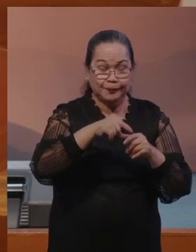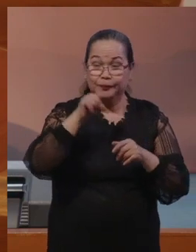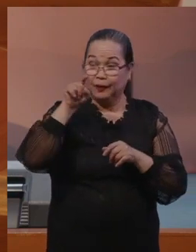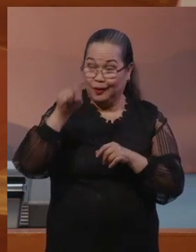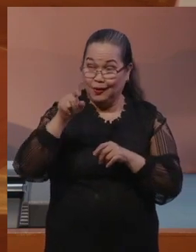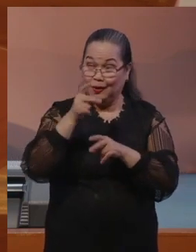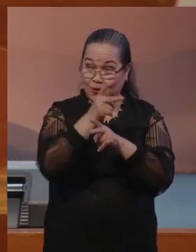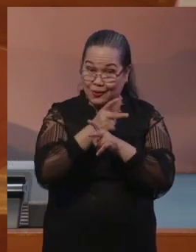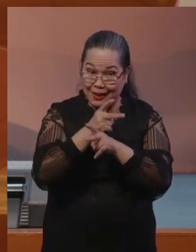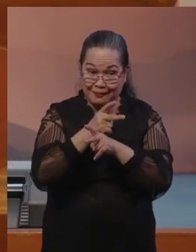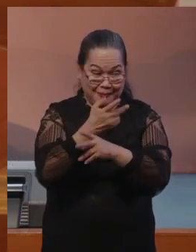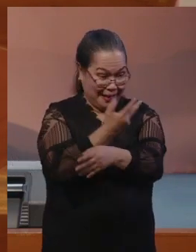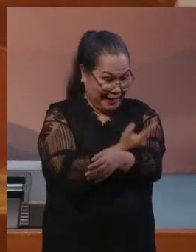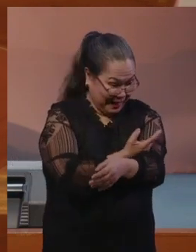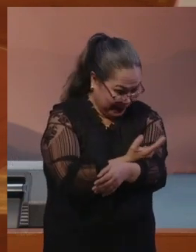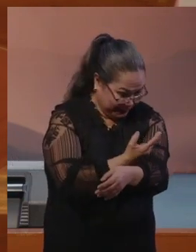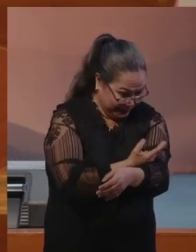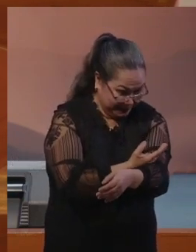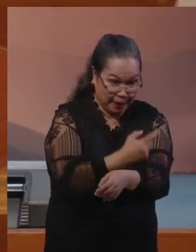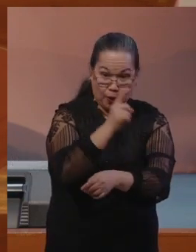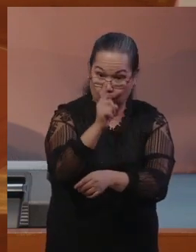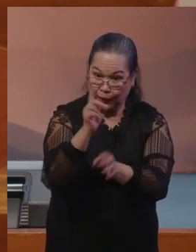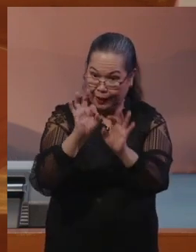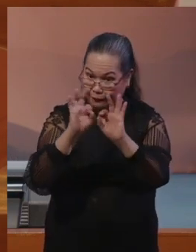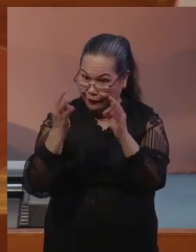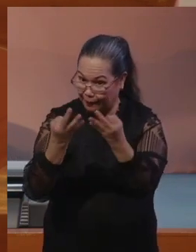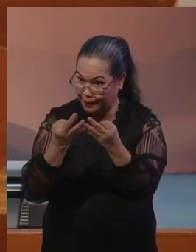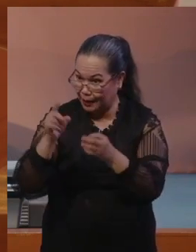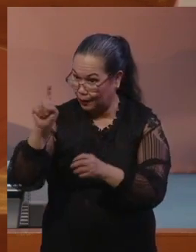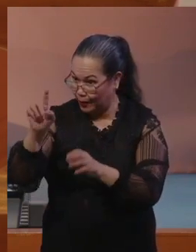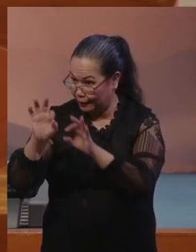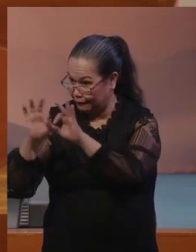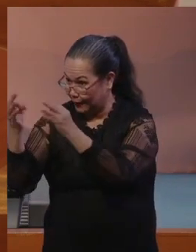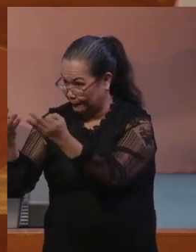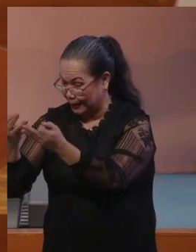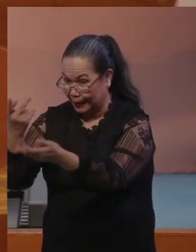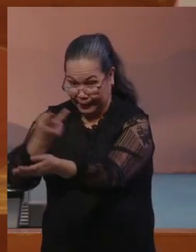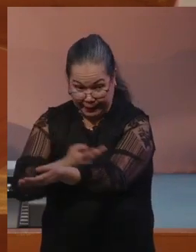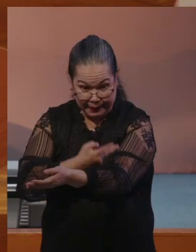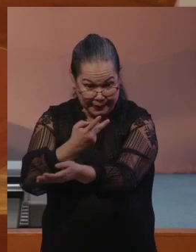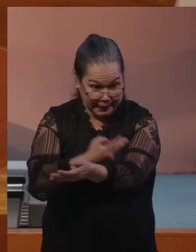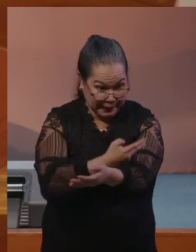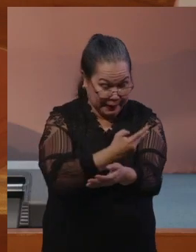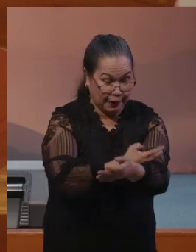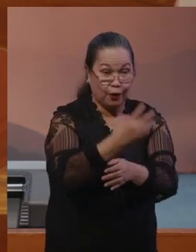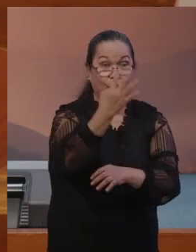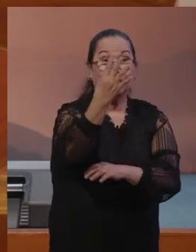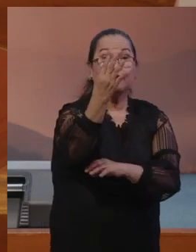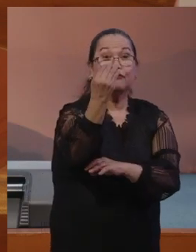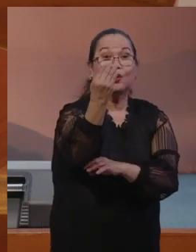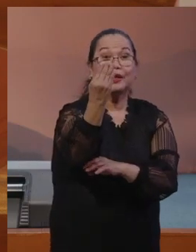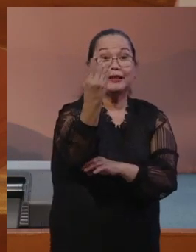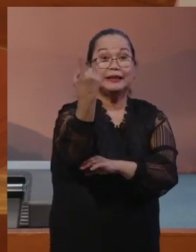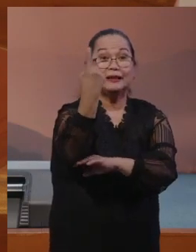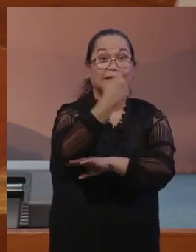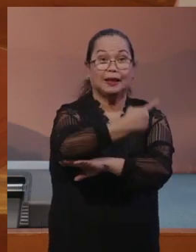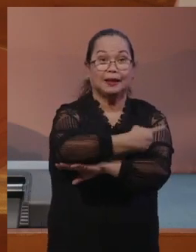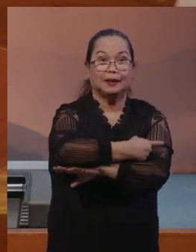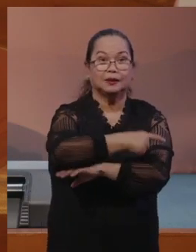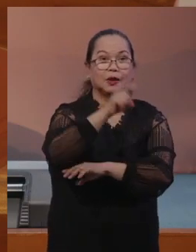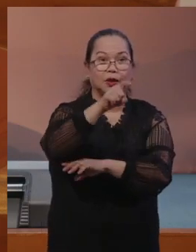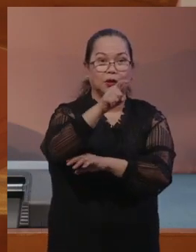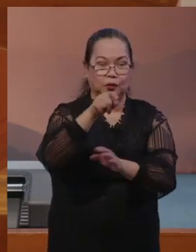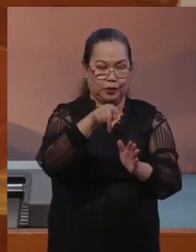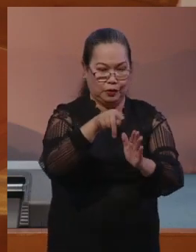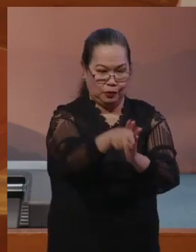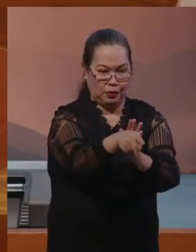mag-alaga kayo ng isang lamb, bawat isang pamilya sa inyo, at pagkatapos ng 14 days, i-sacrifice